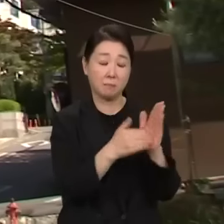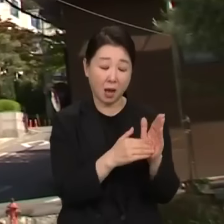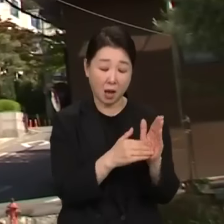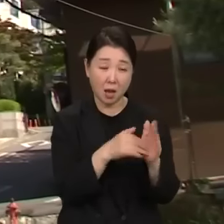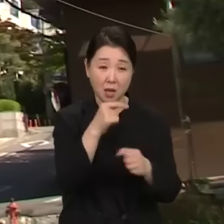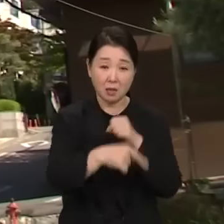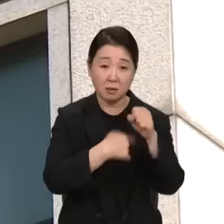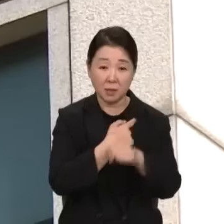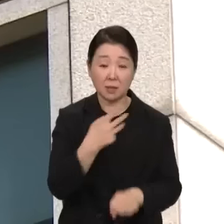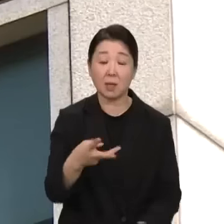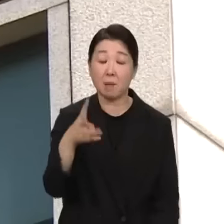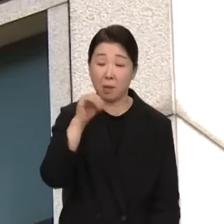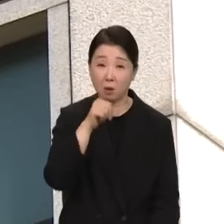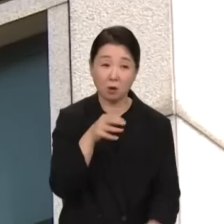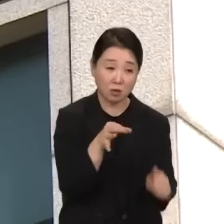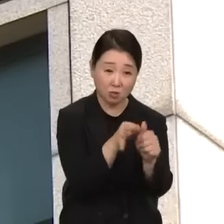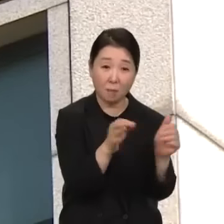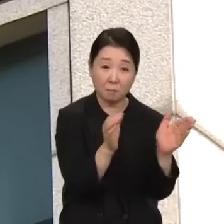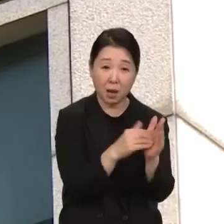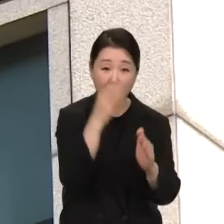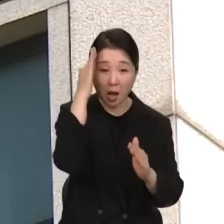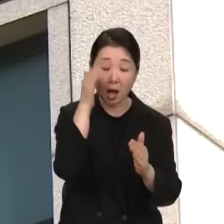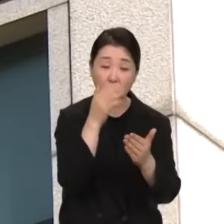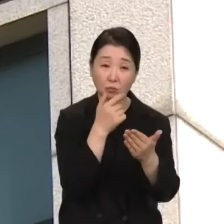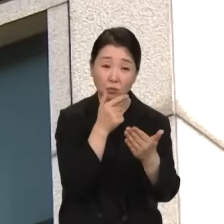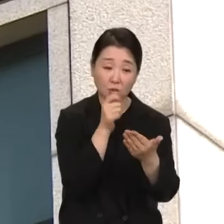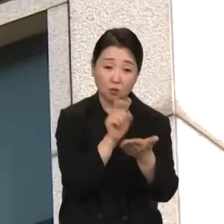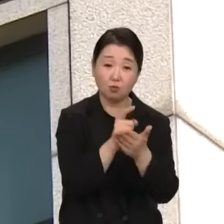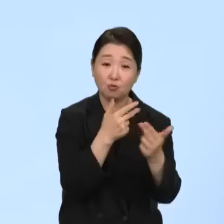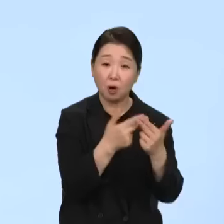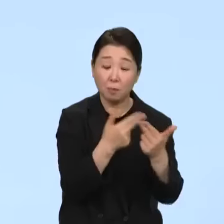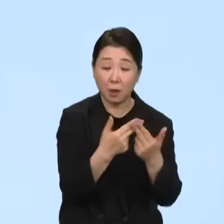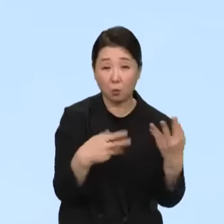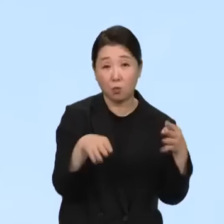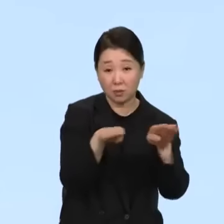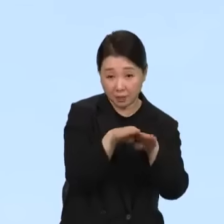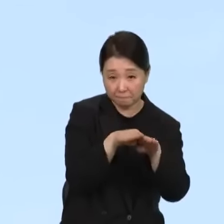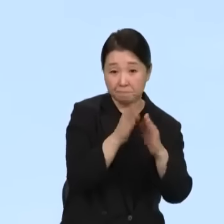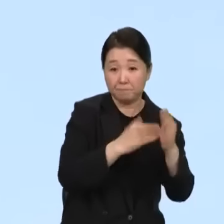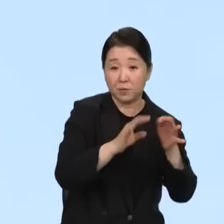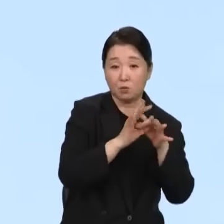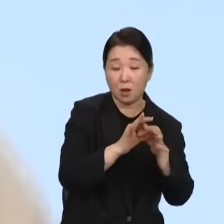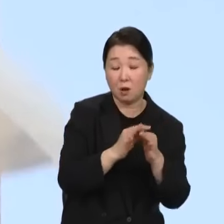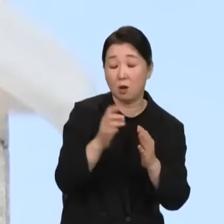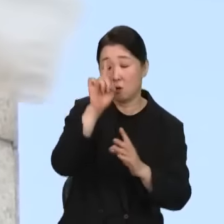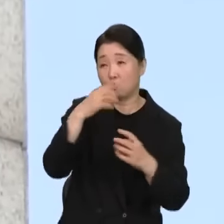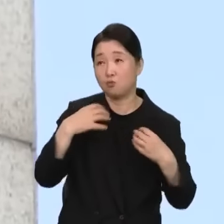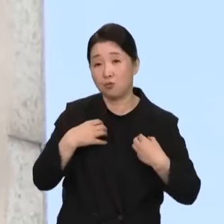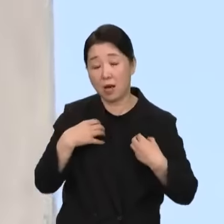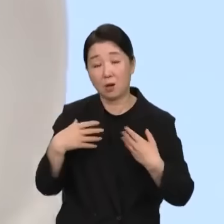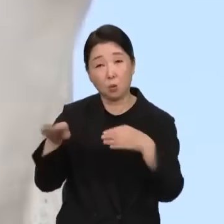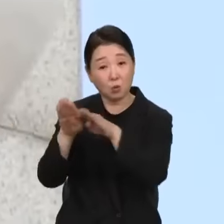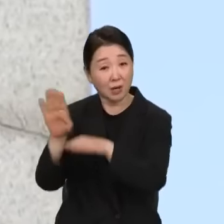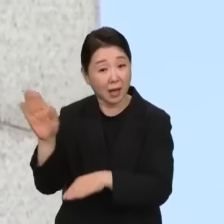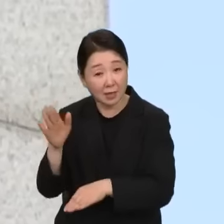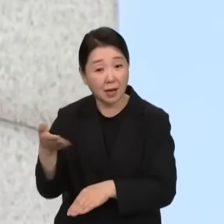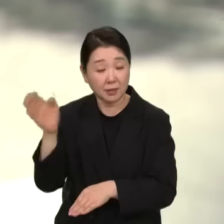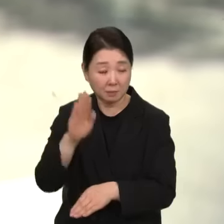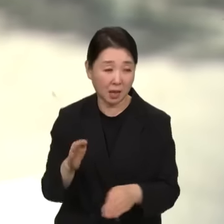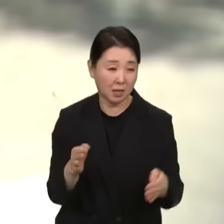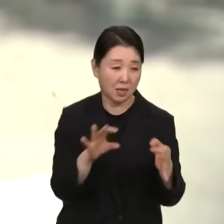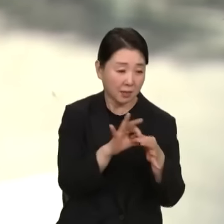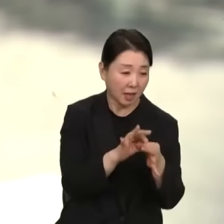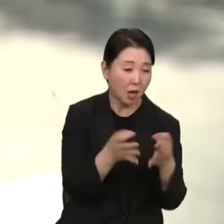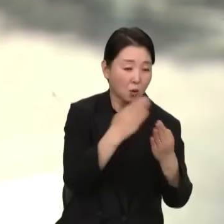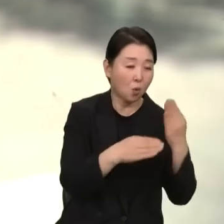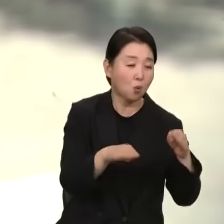국고 지원을 받는 대한축구협회는 올해부터 공직유관단체, 그러니까 국가 공공기관은 아니지만 그에 걸맞은